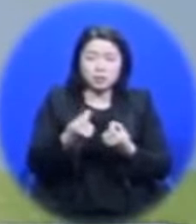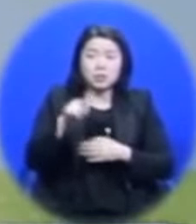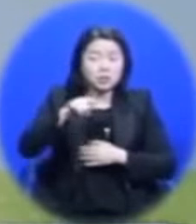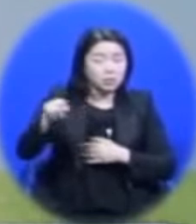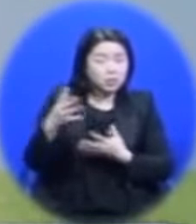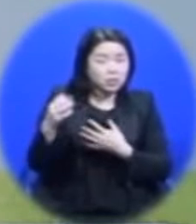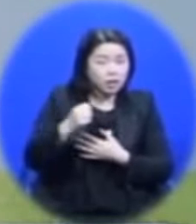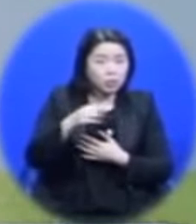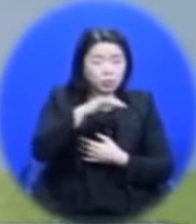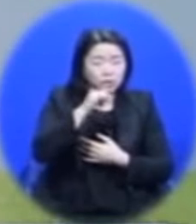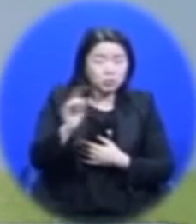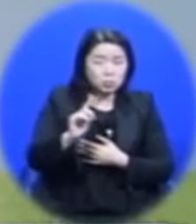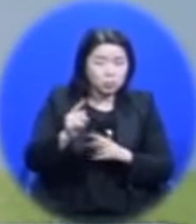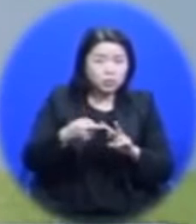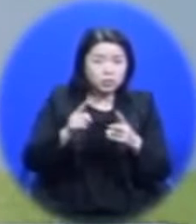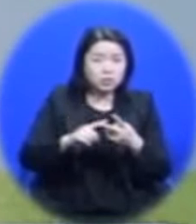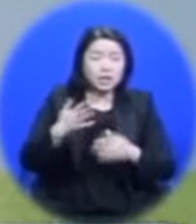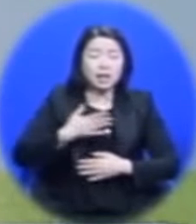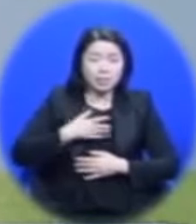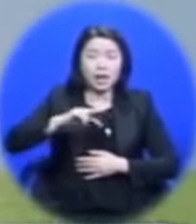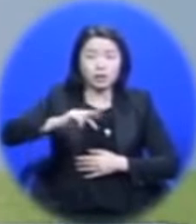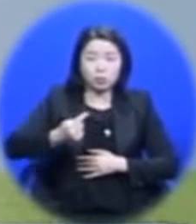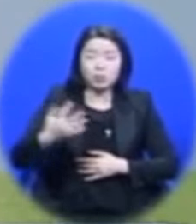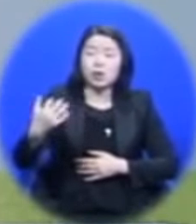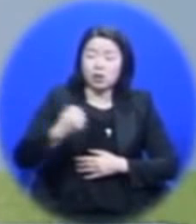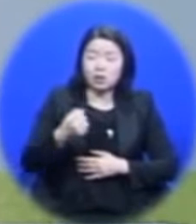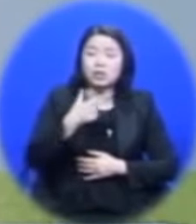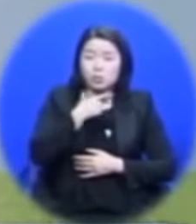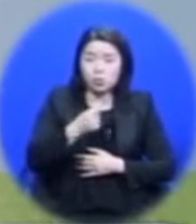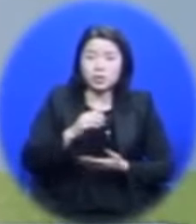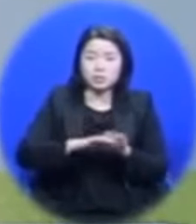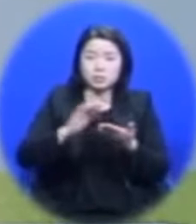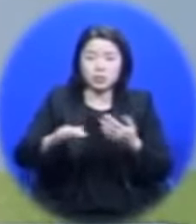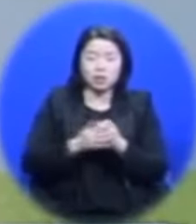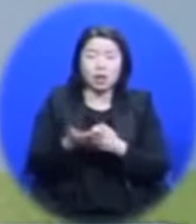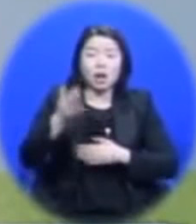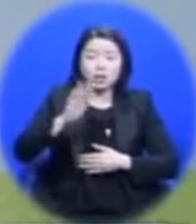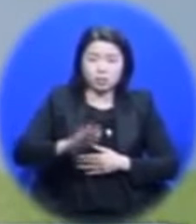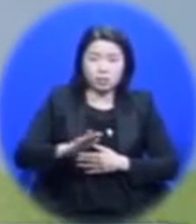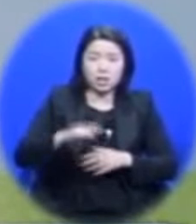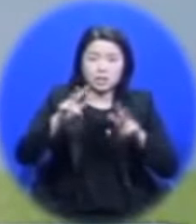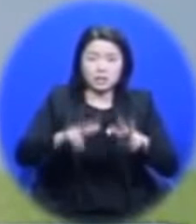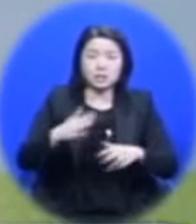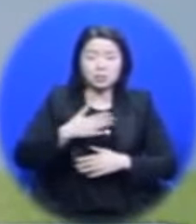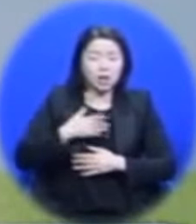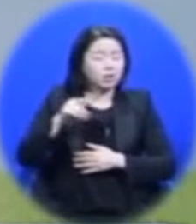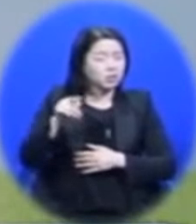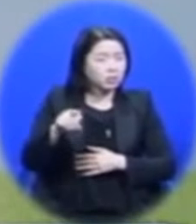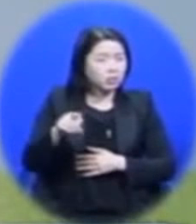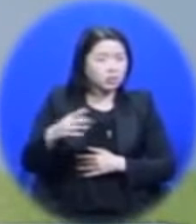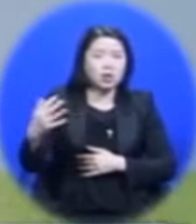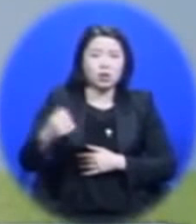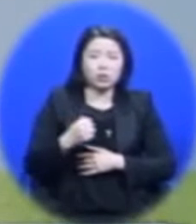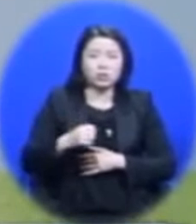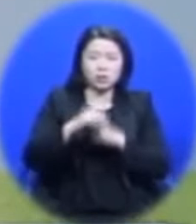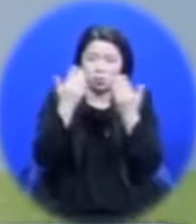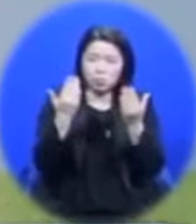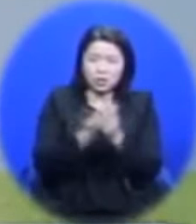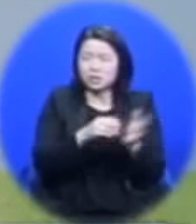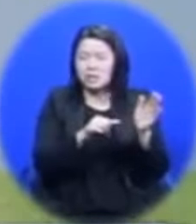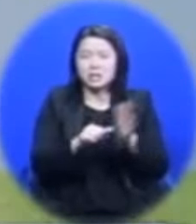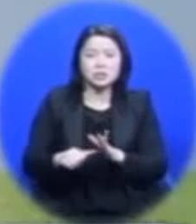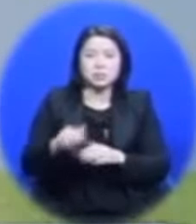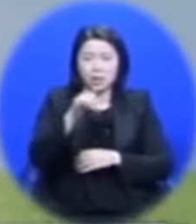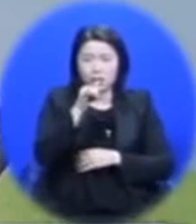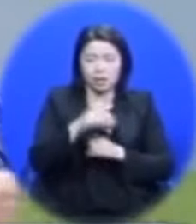것이 무엇이든지 간에 그것을 나도 얻기를 원했습니다. 그러나 지금 나는 그것을 얻는데 완전히